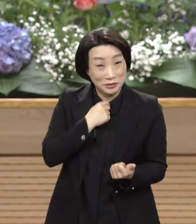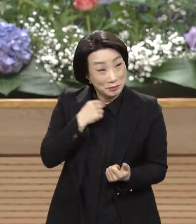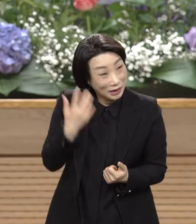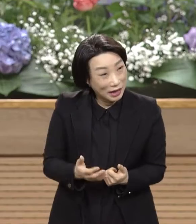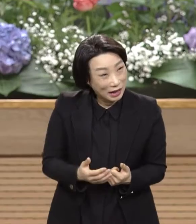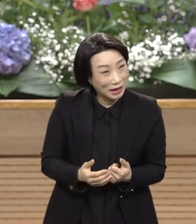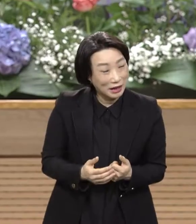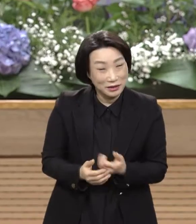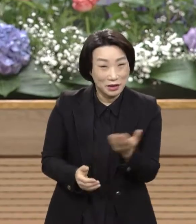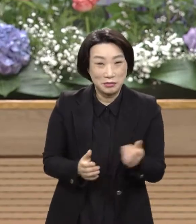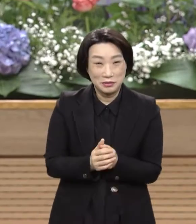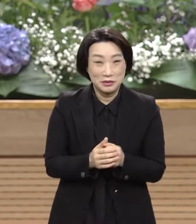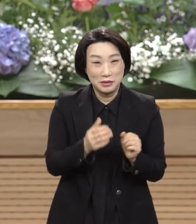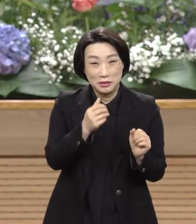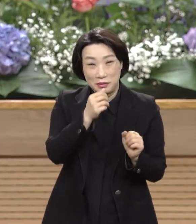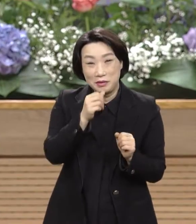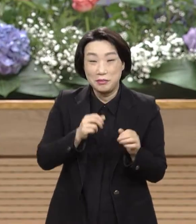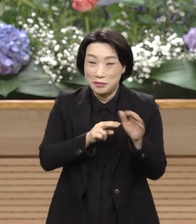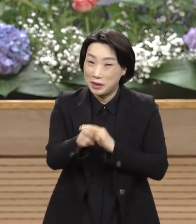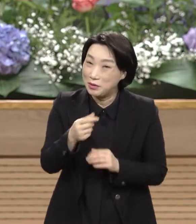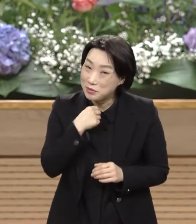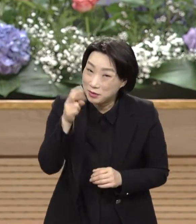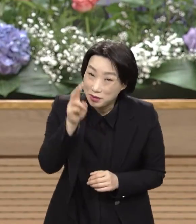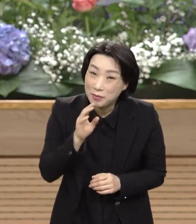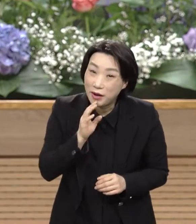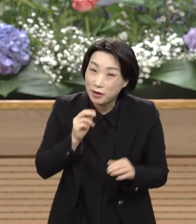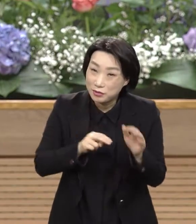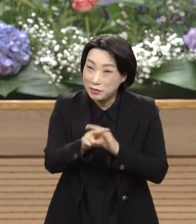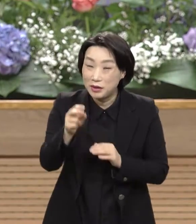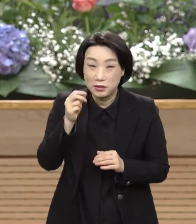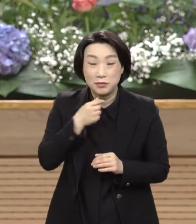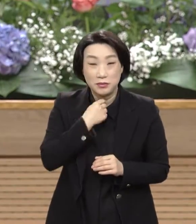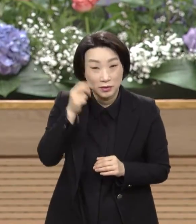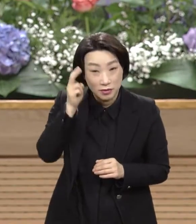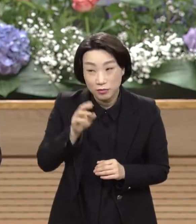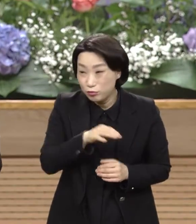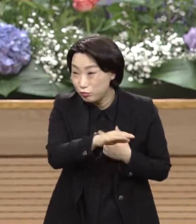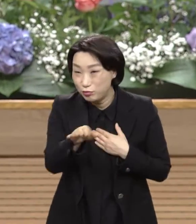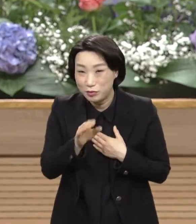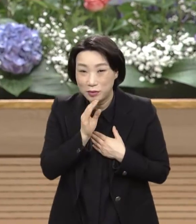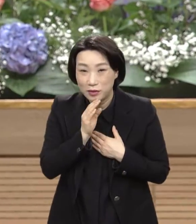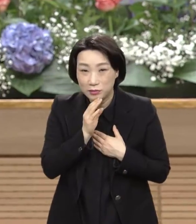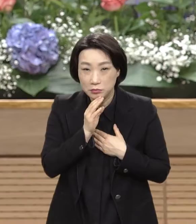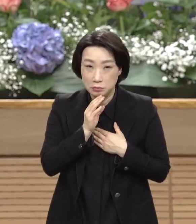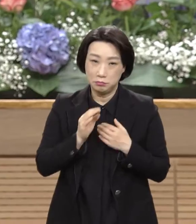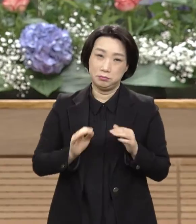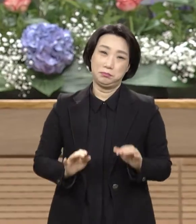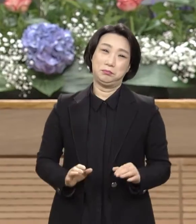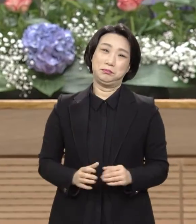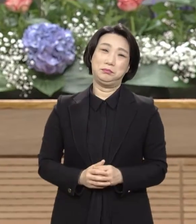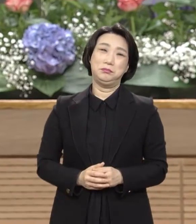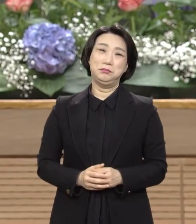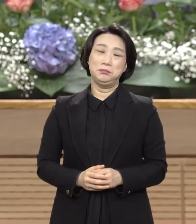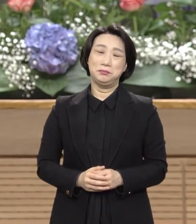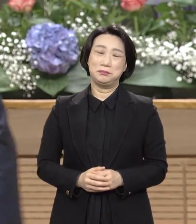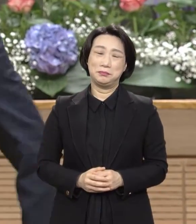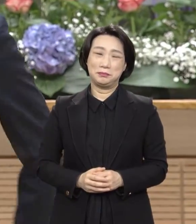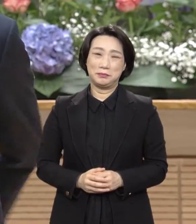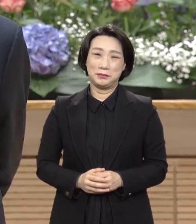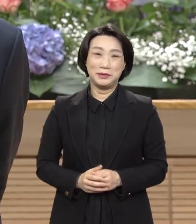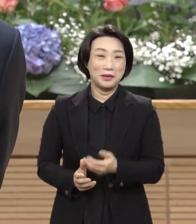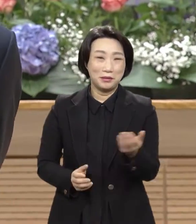했지. 아, 저튼 빠져나가려고 했지. 응? 빠져나가려고 했지. 응?